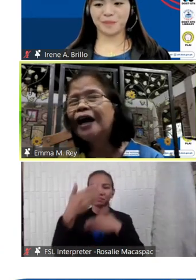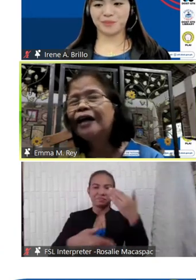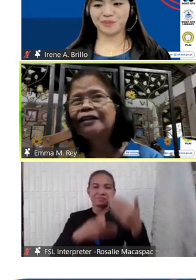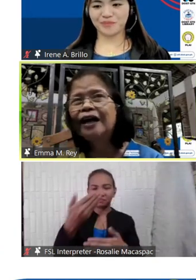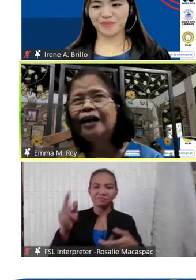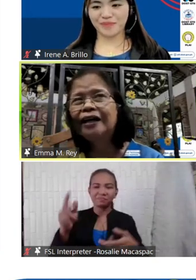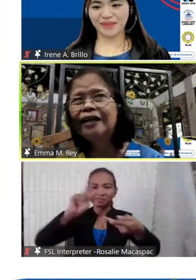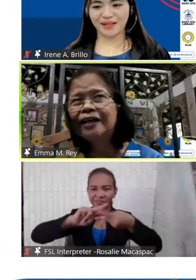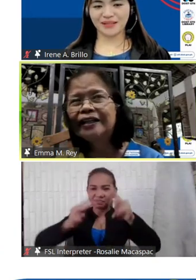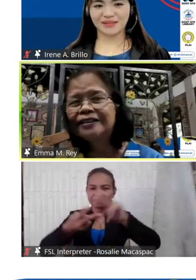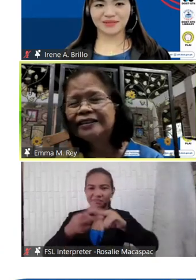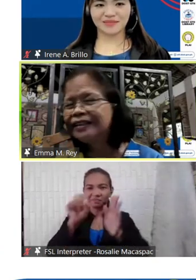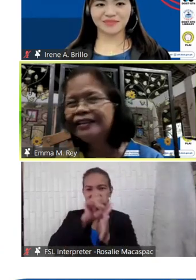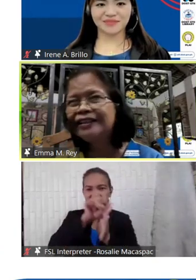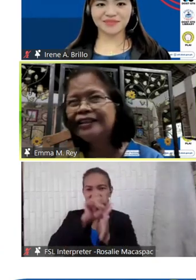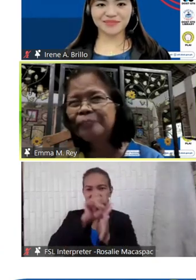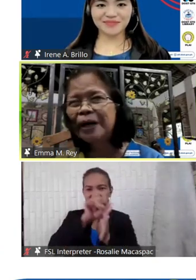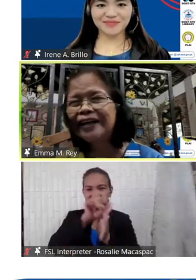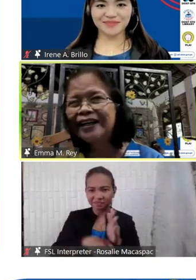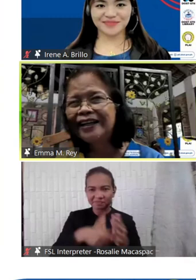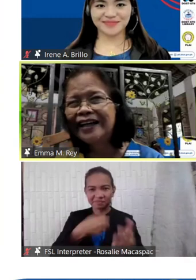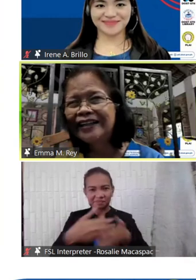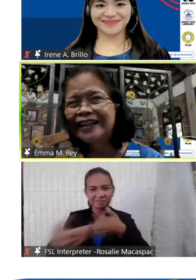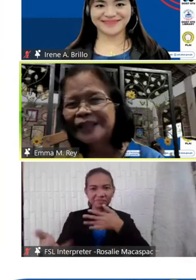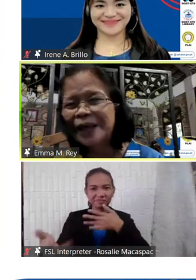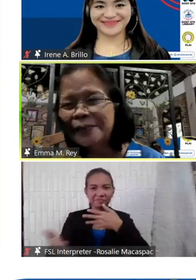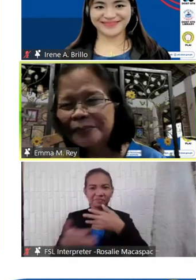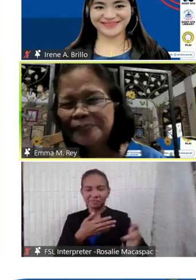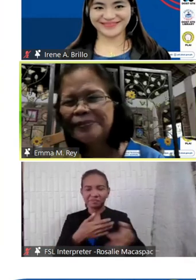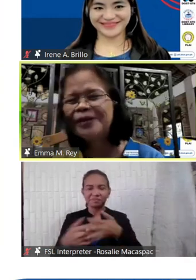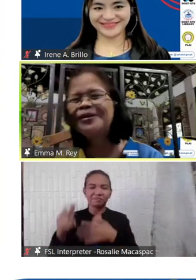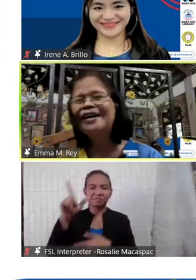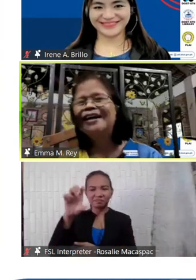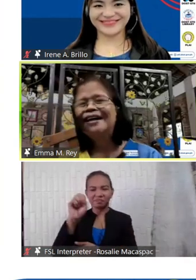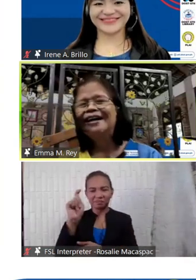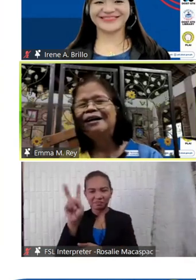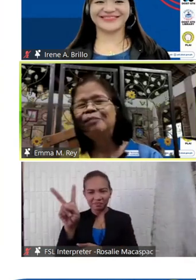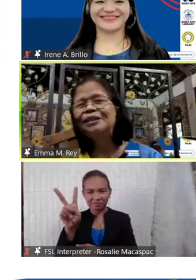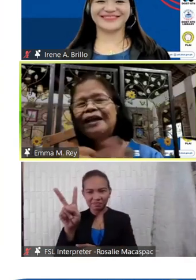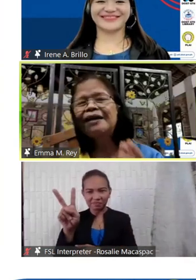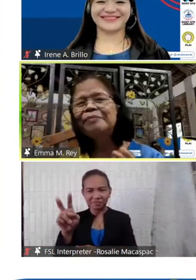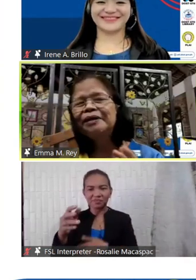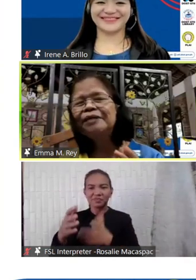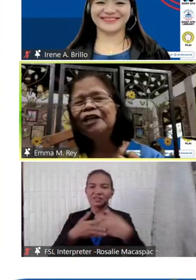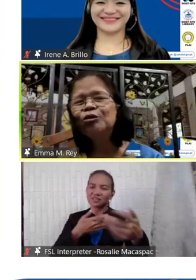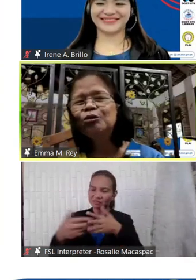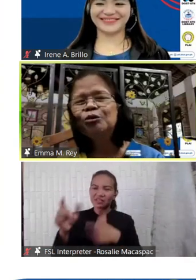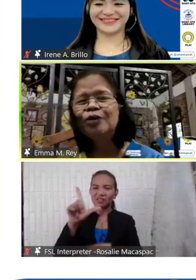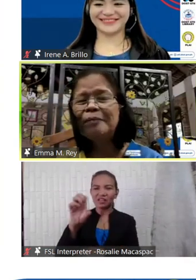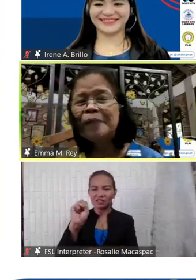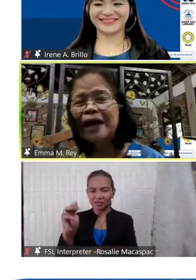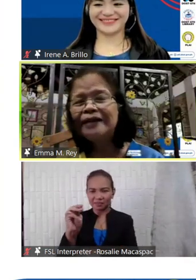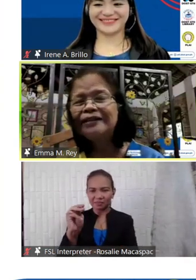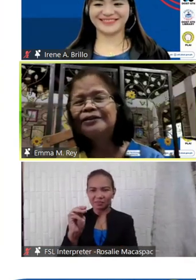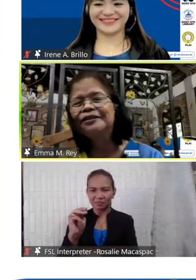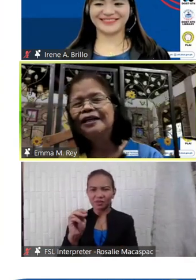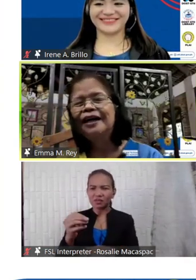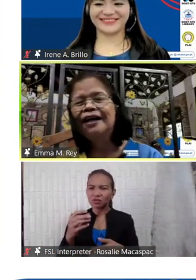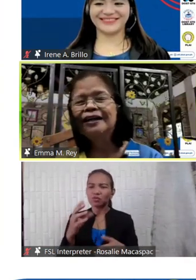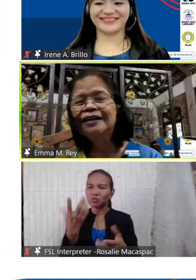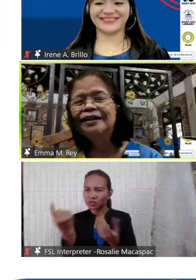atin kahit na LIS, hindi pang LISM, no? Basta may maitutulong ang PLAI,